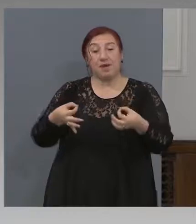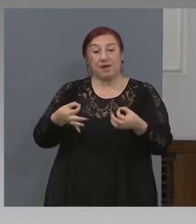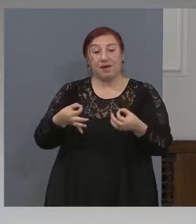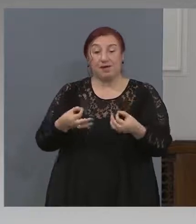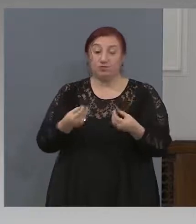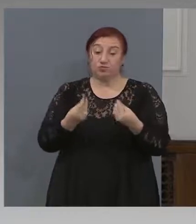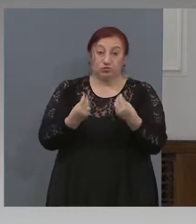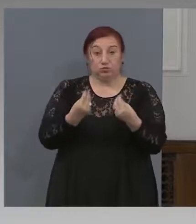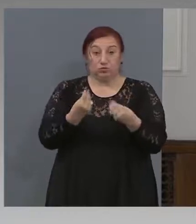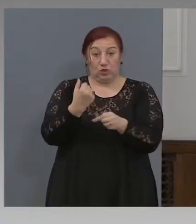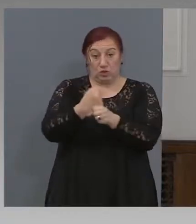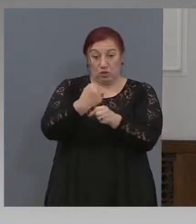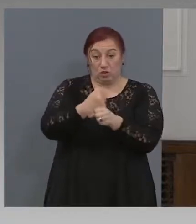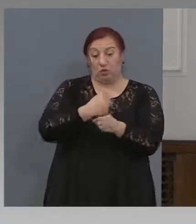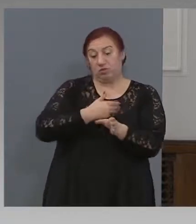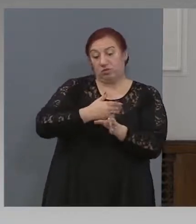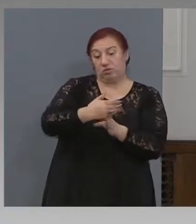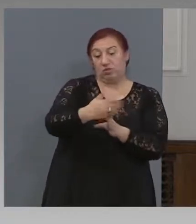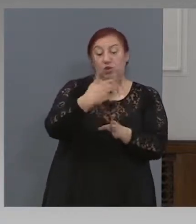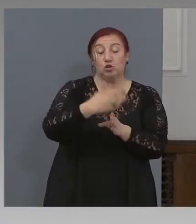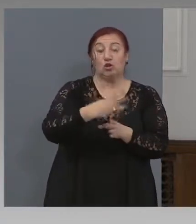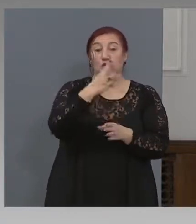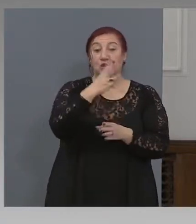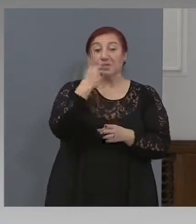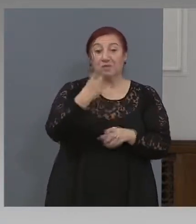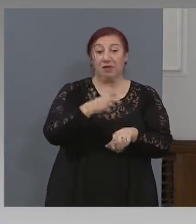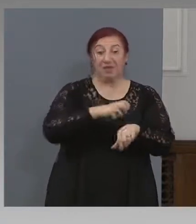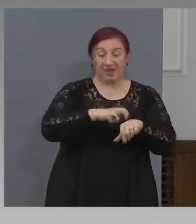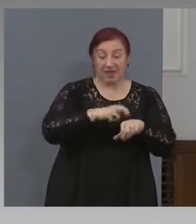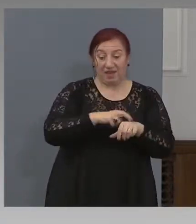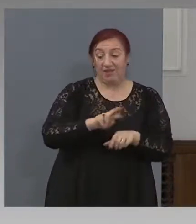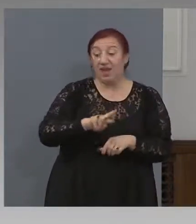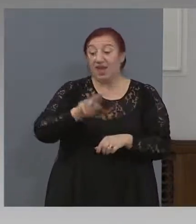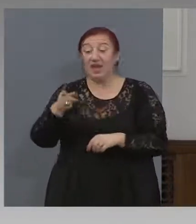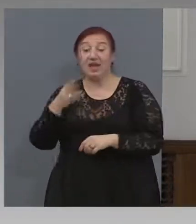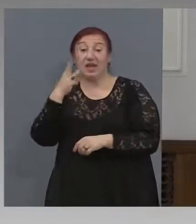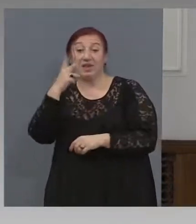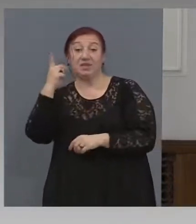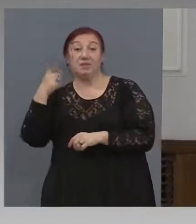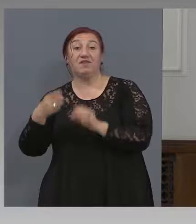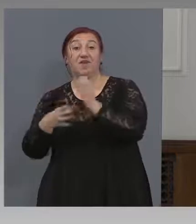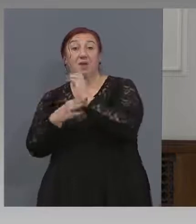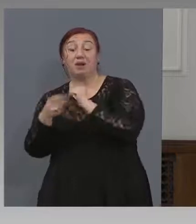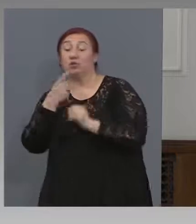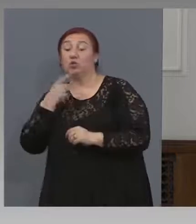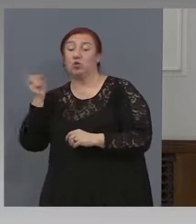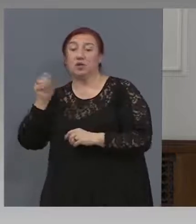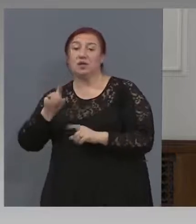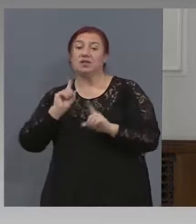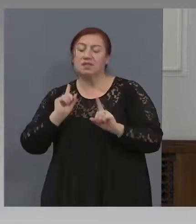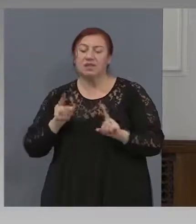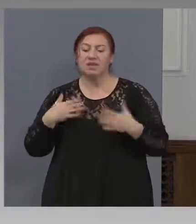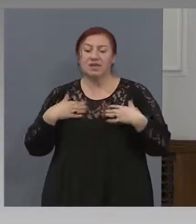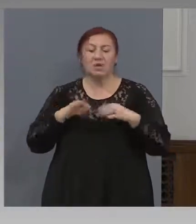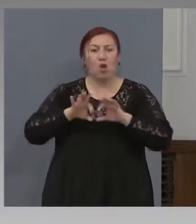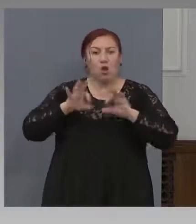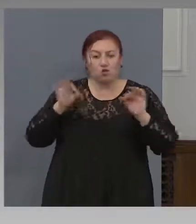дали ще действа до 31 декември, дали ще действа до 31 март до година. Трябва да бъдем адекватни на